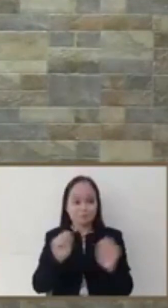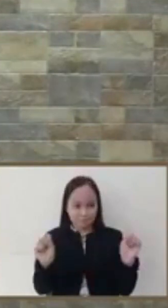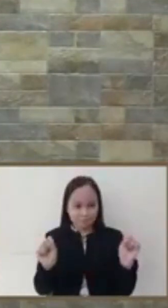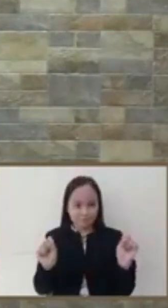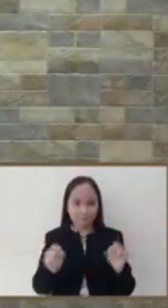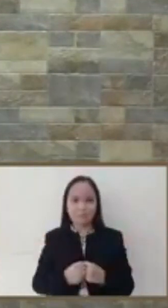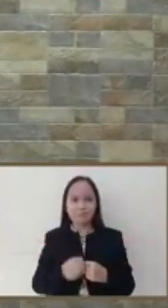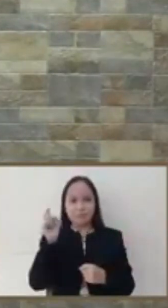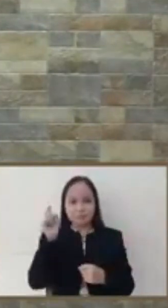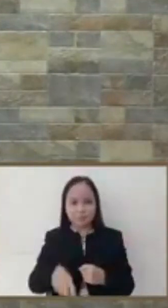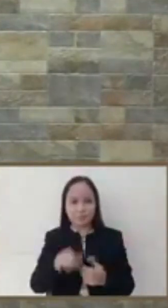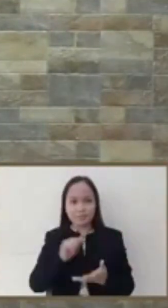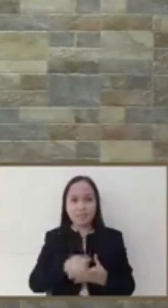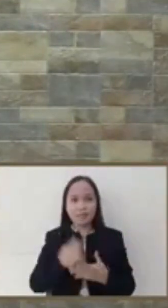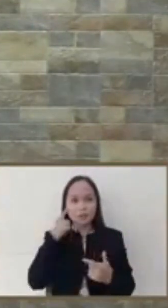Alright?